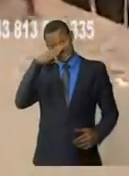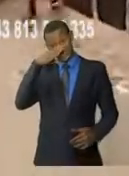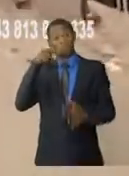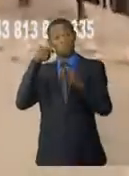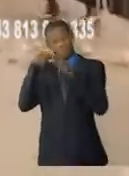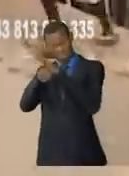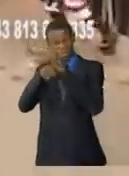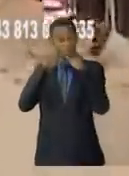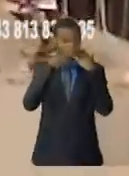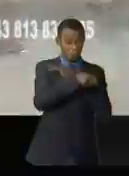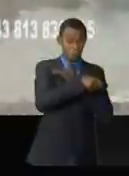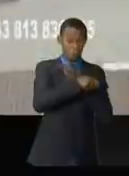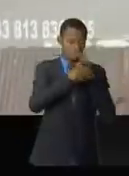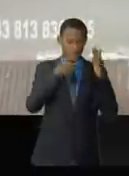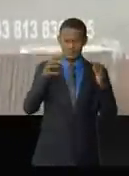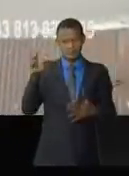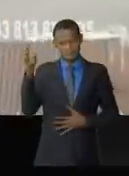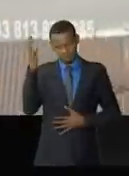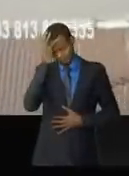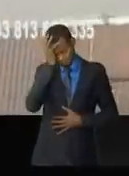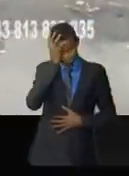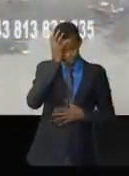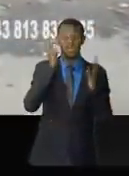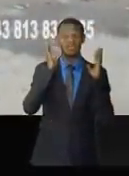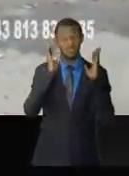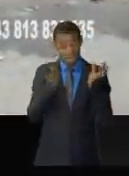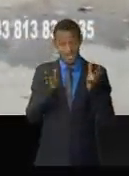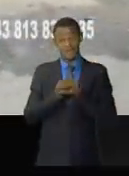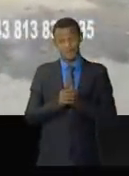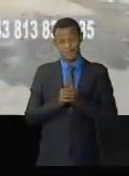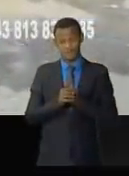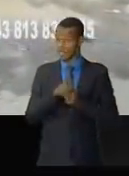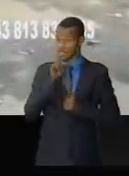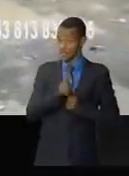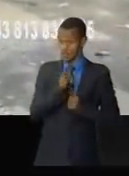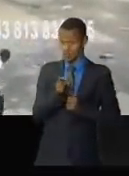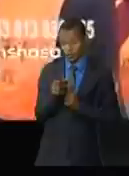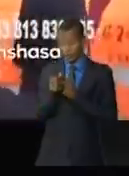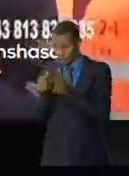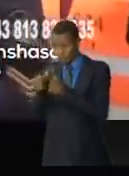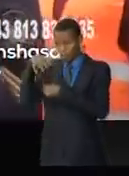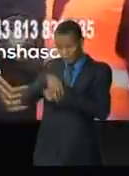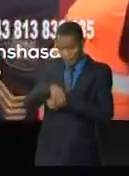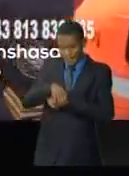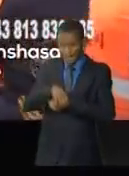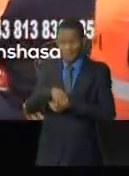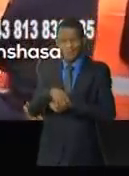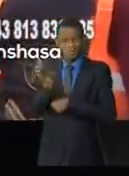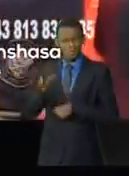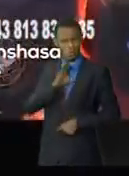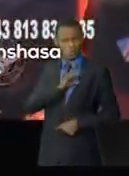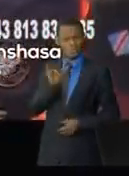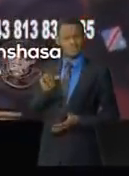une méthodologie appropriée pour les sortir de l'emprise de la drogue et de l'incertitude du lendemain. L'honorable Jean-Marie